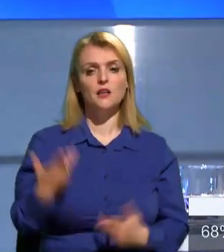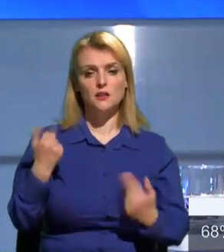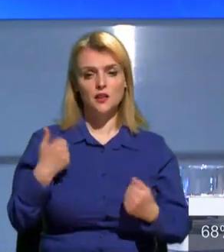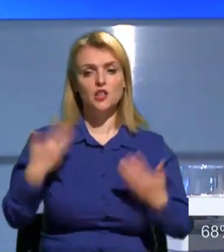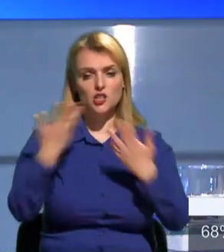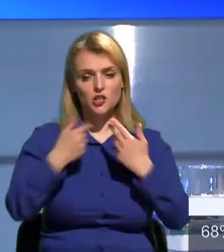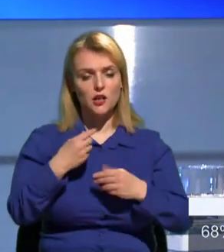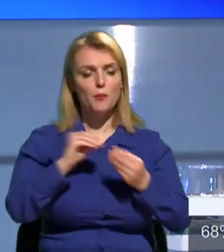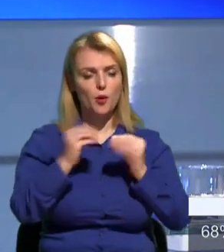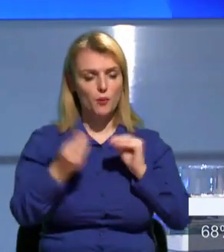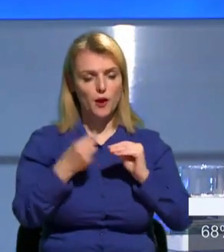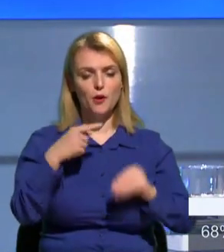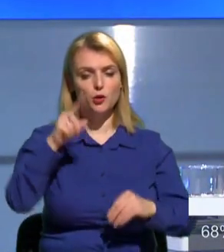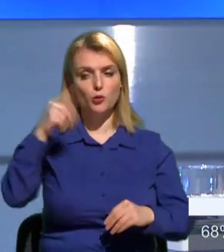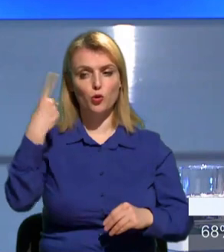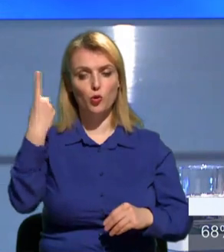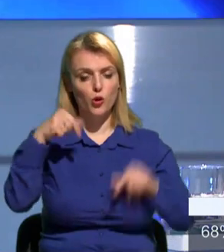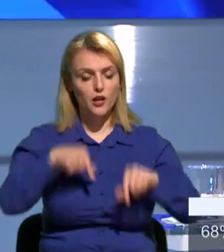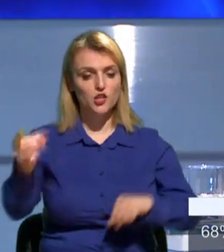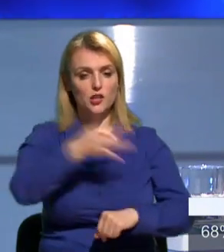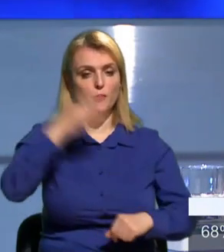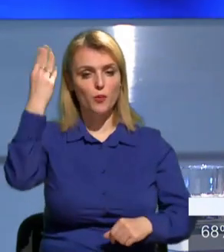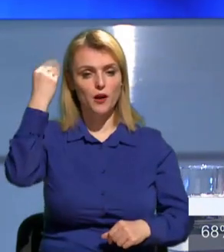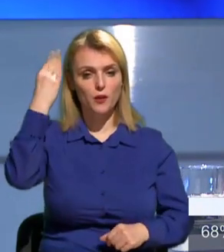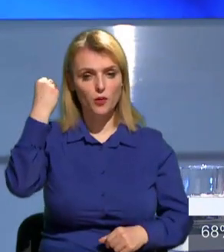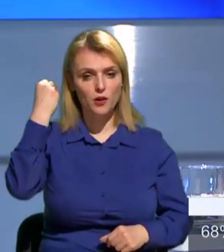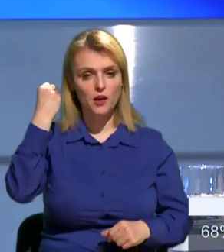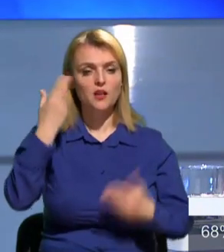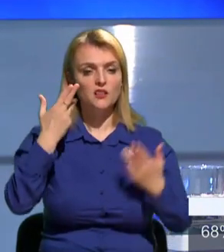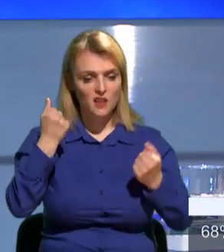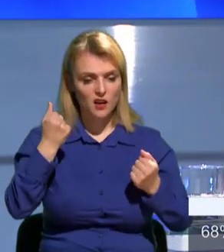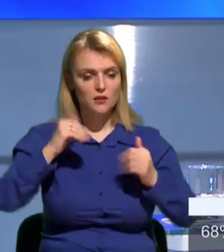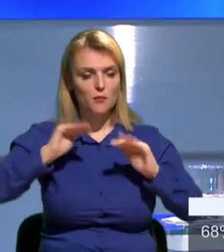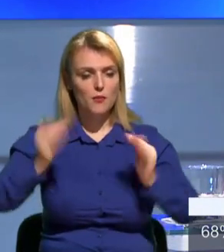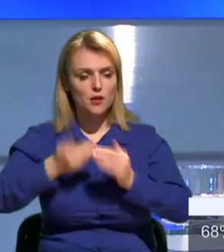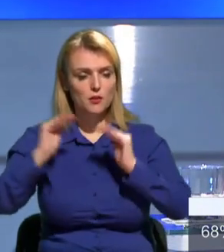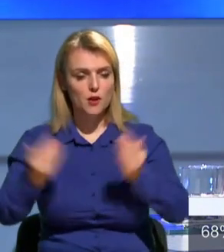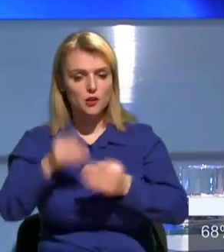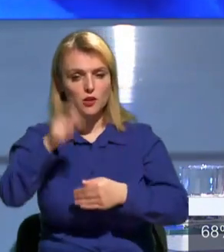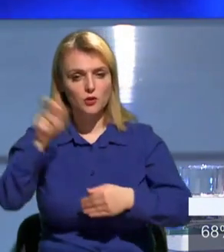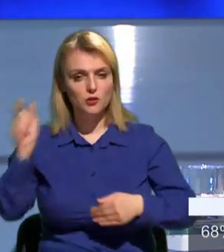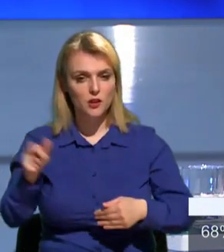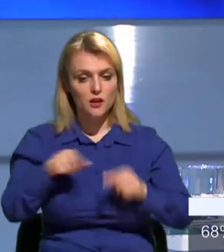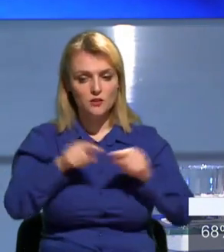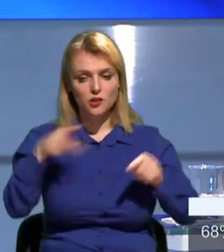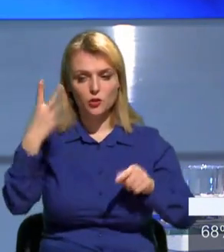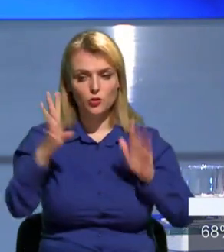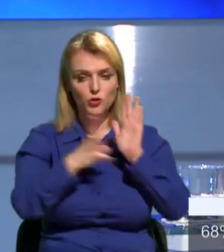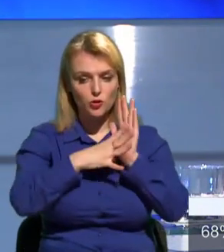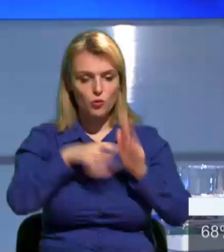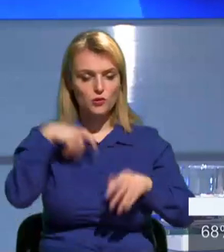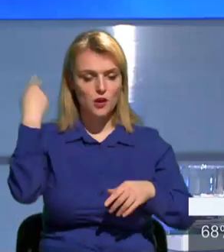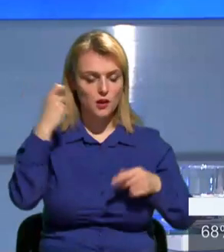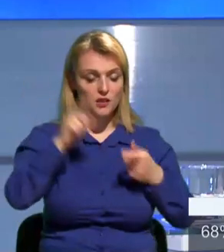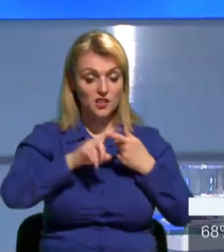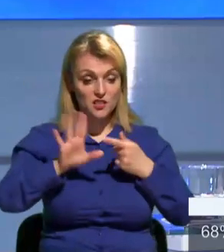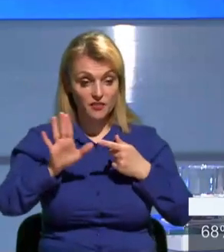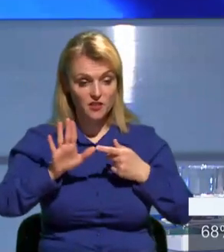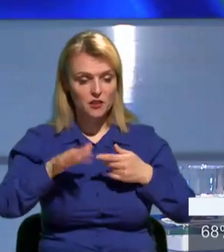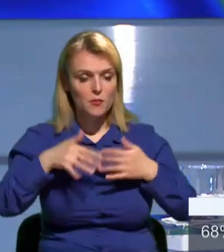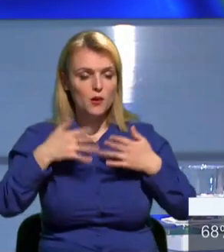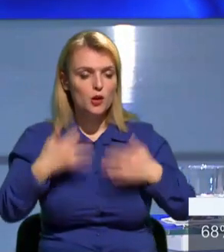că problema numărul 1 a Republicii Moldova este depopulare. Noi în 29 de ani de independență